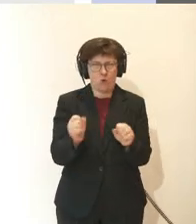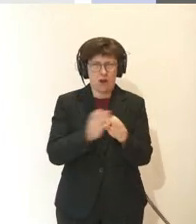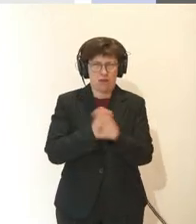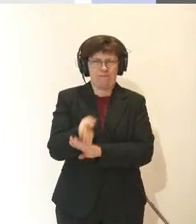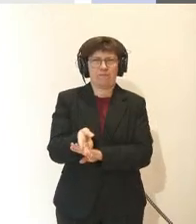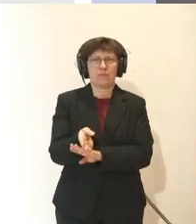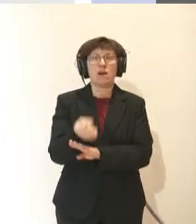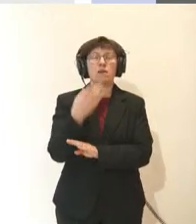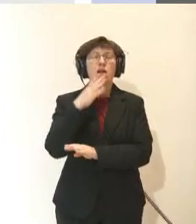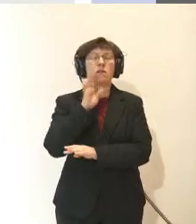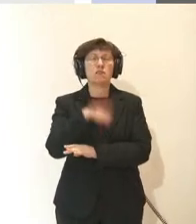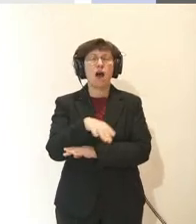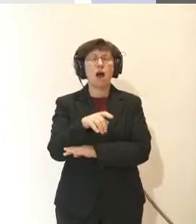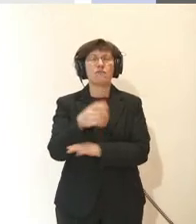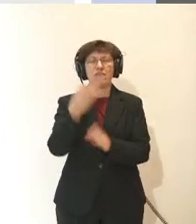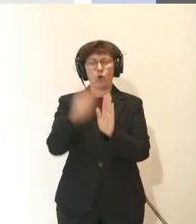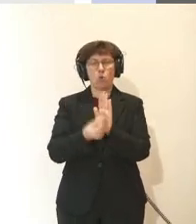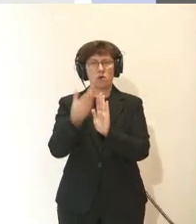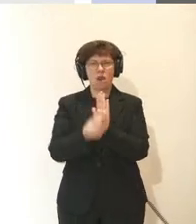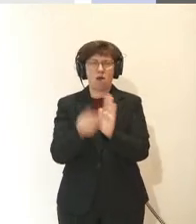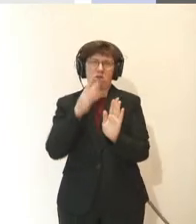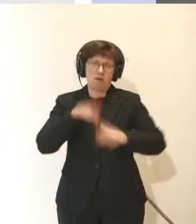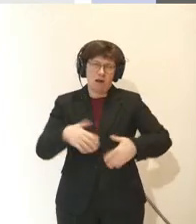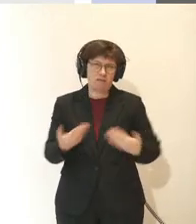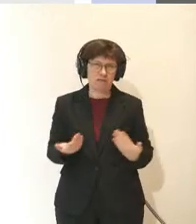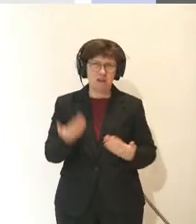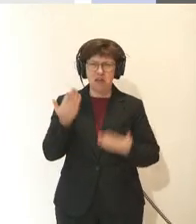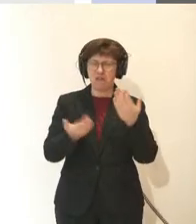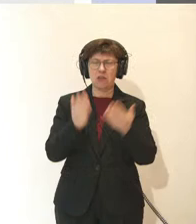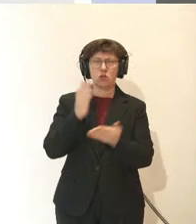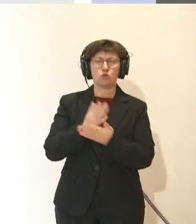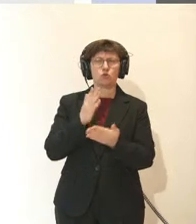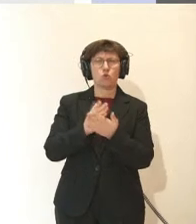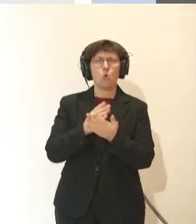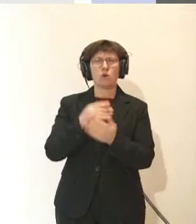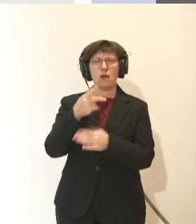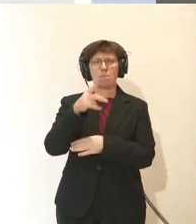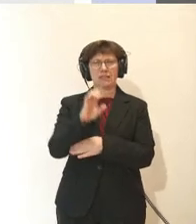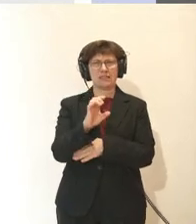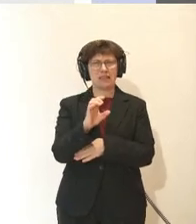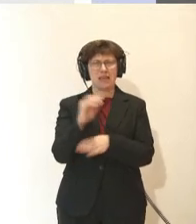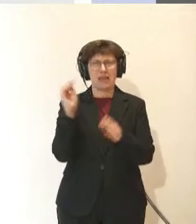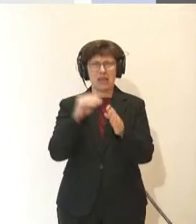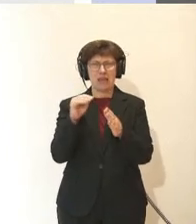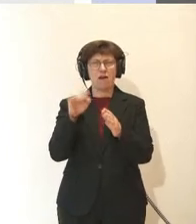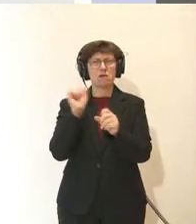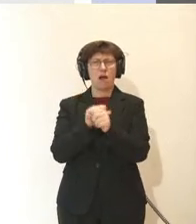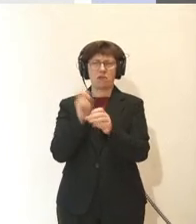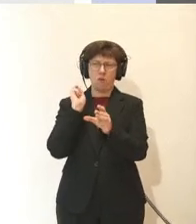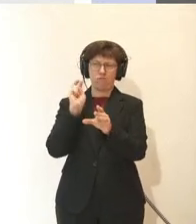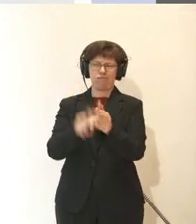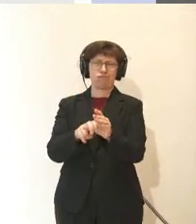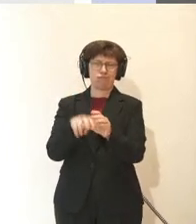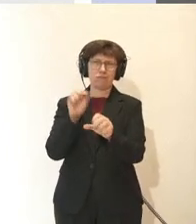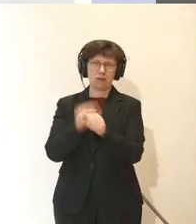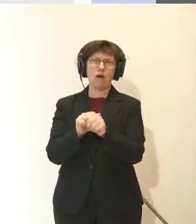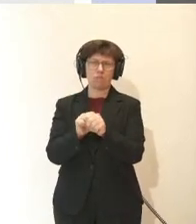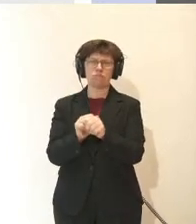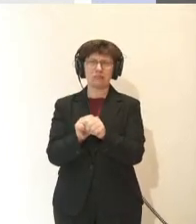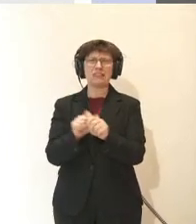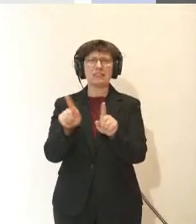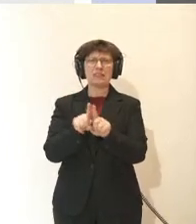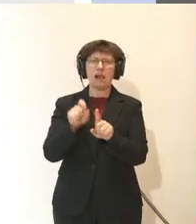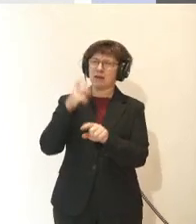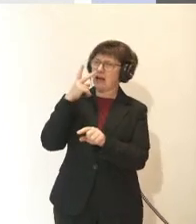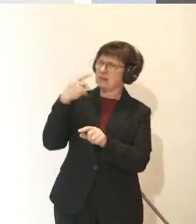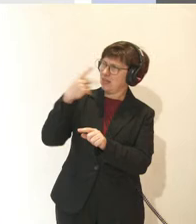natürlich dürft ihr aber auch das plug-in runterladen wenn ihr möchtet vielleicht habt ihr es auch schon auf eurem pc darüber könnt ihr auch teilnehmen und genau hier seht